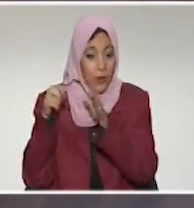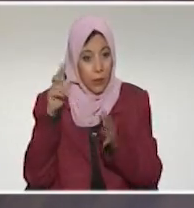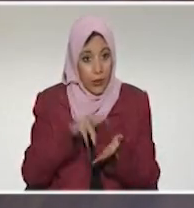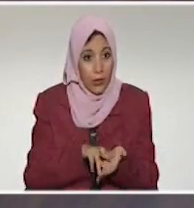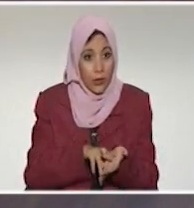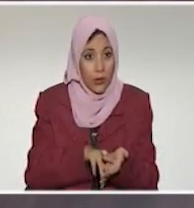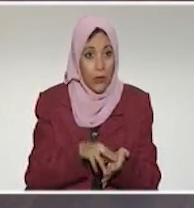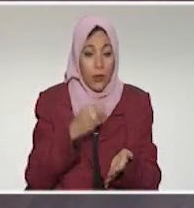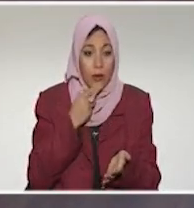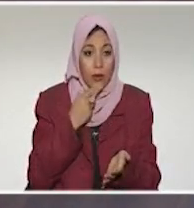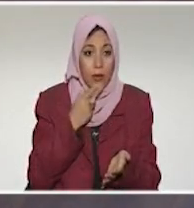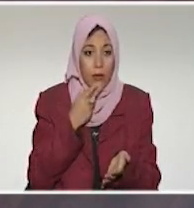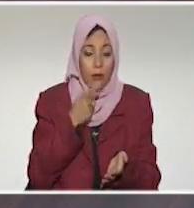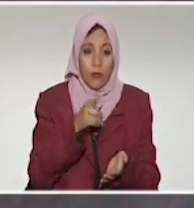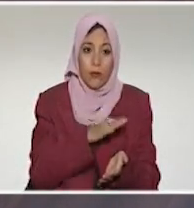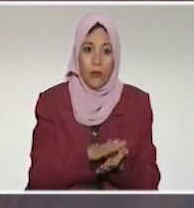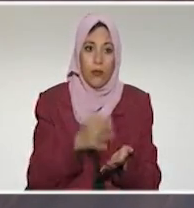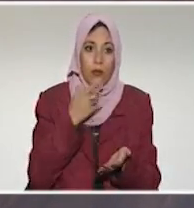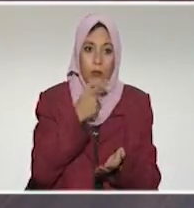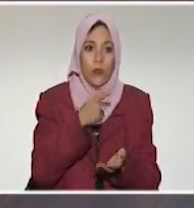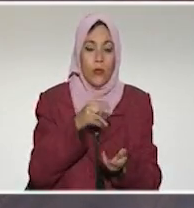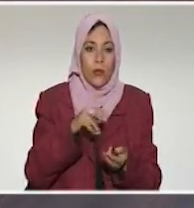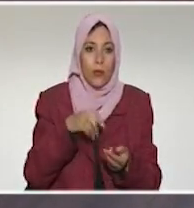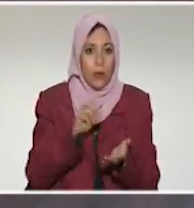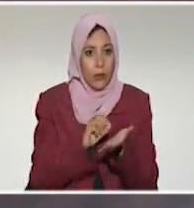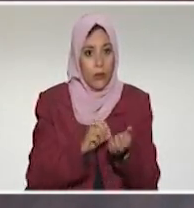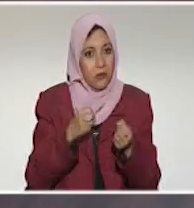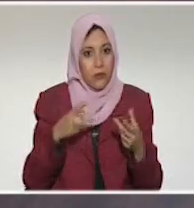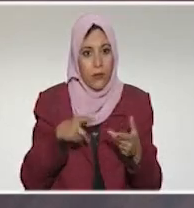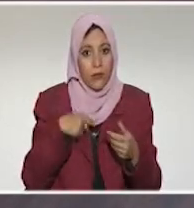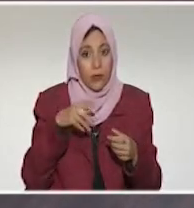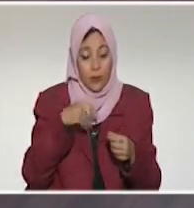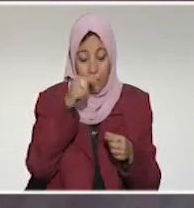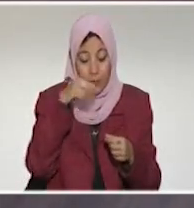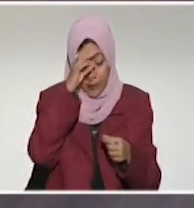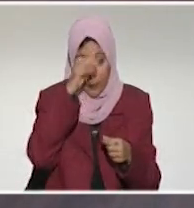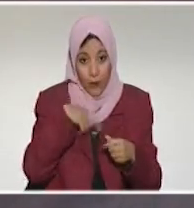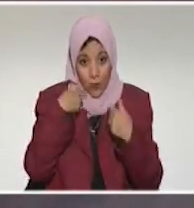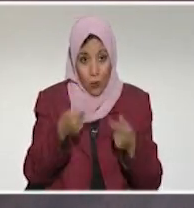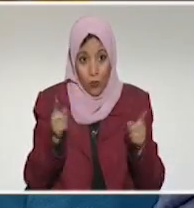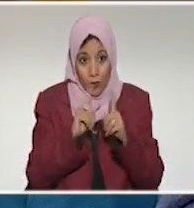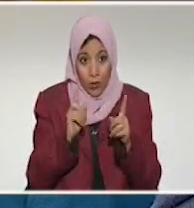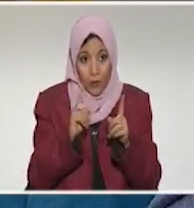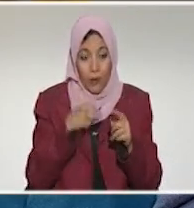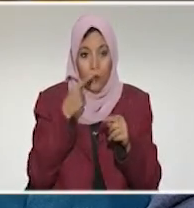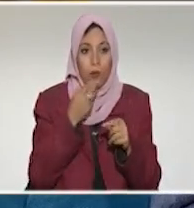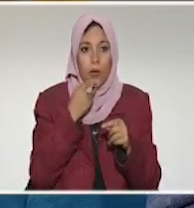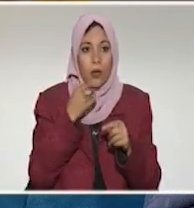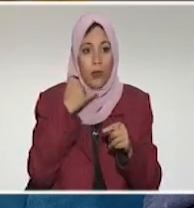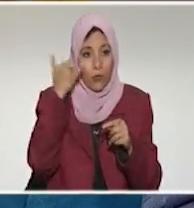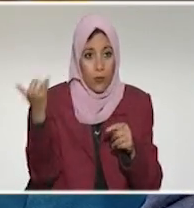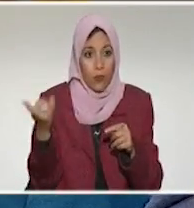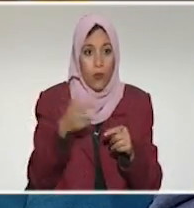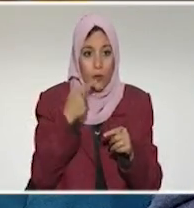ابدا مع صبحي؟ انا ما اقدرش. واخد بالك؟ قال لي لا ده انت تكلم عادل امام